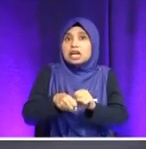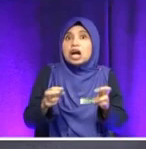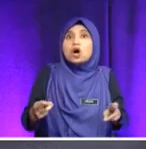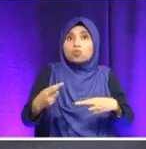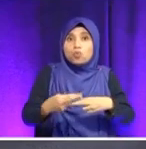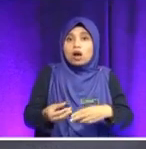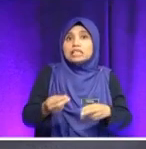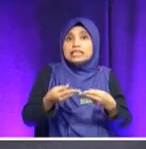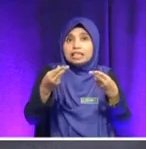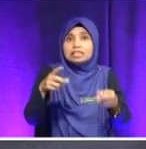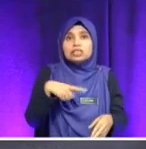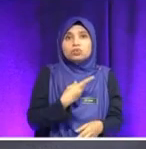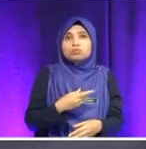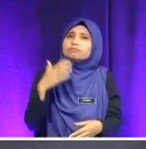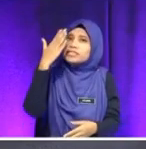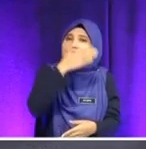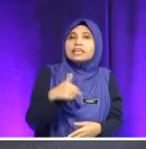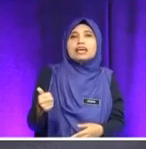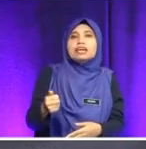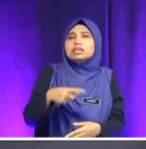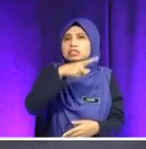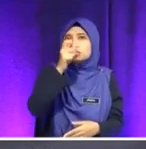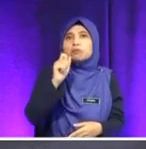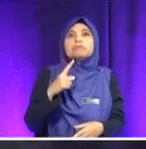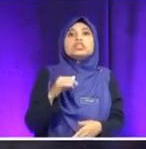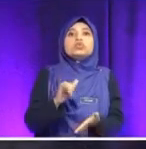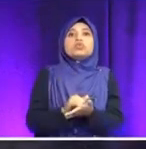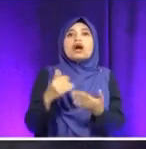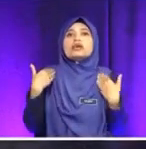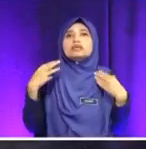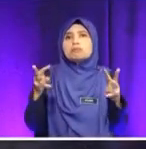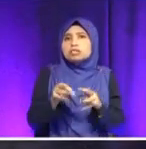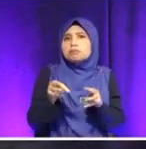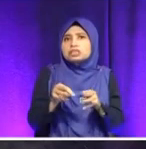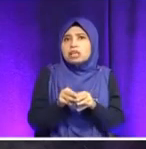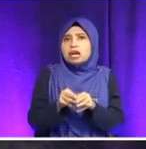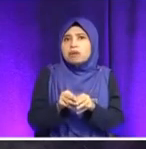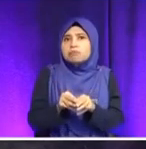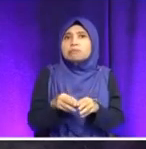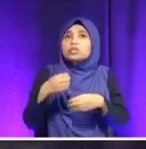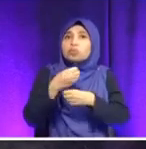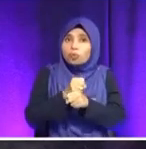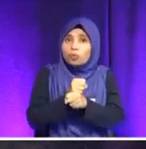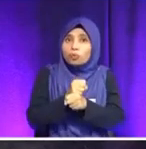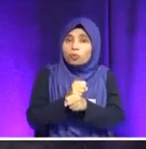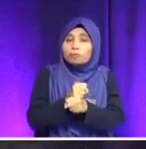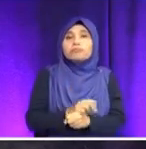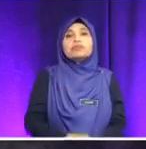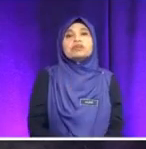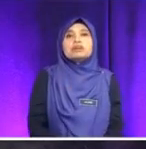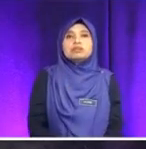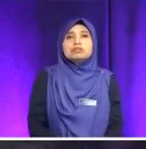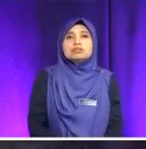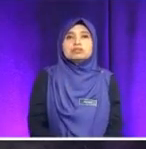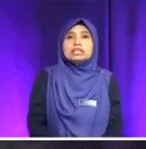lebih menarik. Sebab tu kita ada pelbagai kan, kita ada topi bishop, kita ada bird of paradise, kita ada